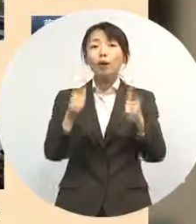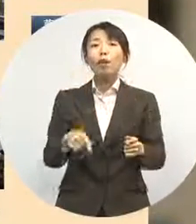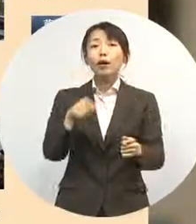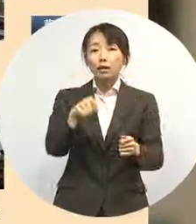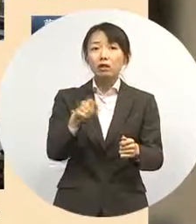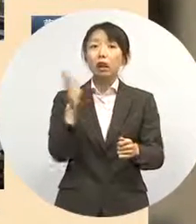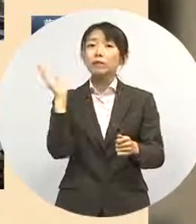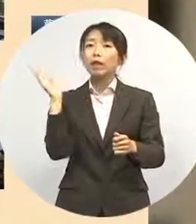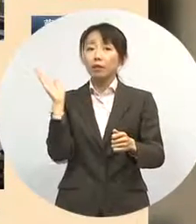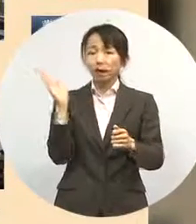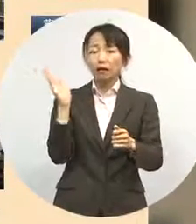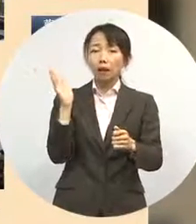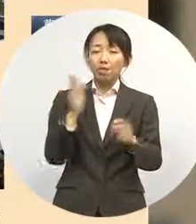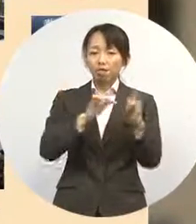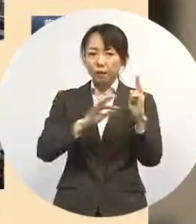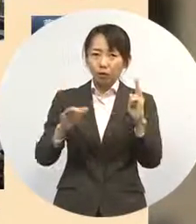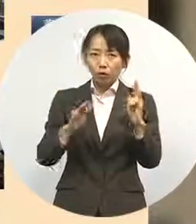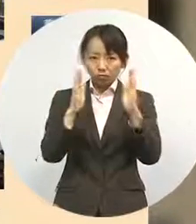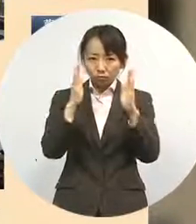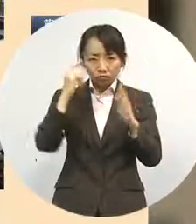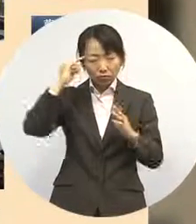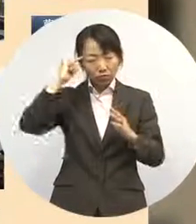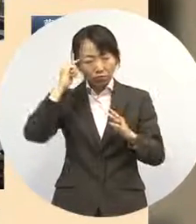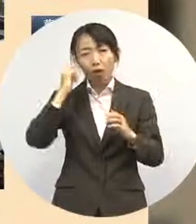さんの手によって作られているそうですよ。